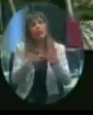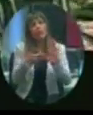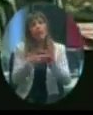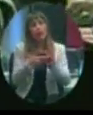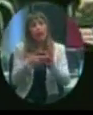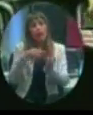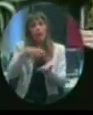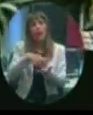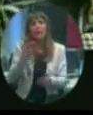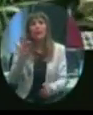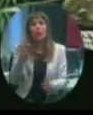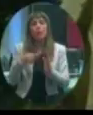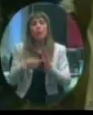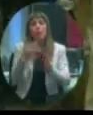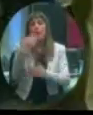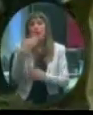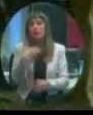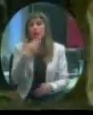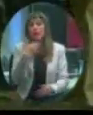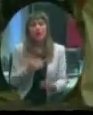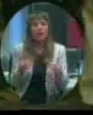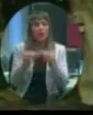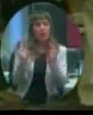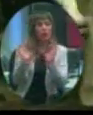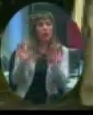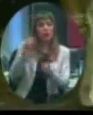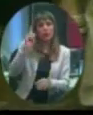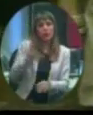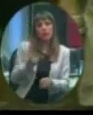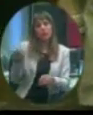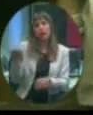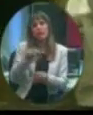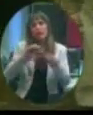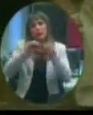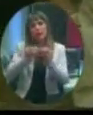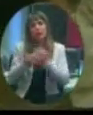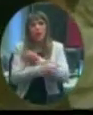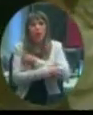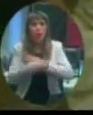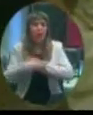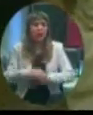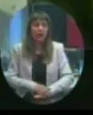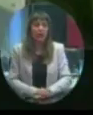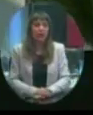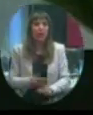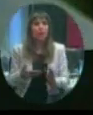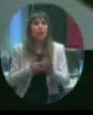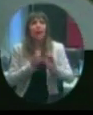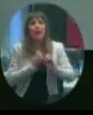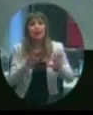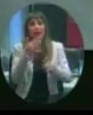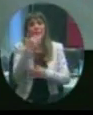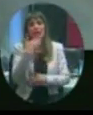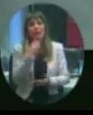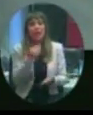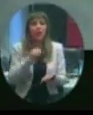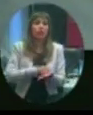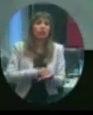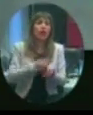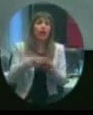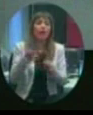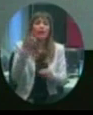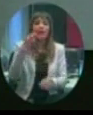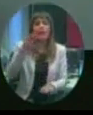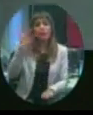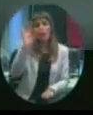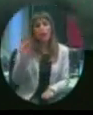מדינת ישראל אינה עומדת בהתחייבויות בכל הנוגע לצמצום העוני. המחקר נחשף כי מדינת ישראל השקיעה רק 25%